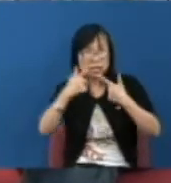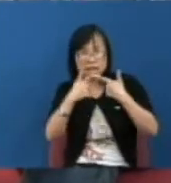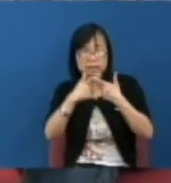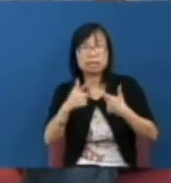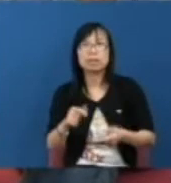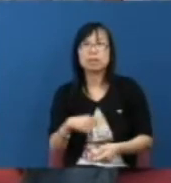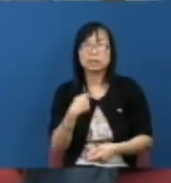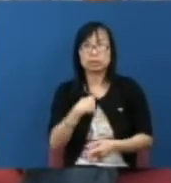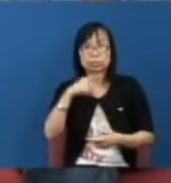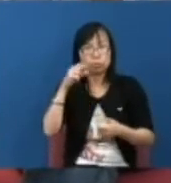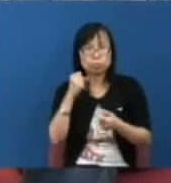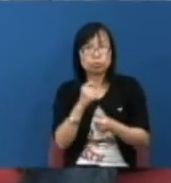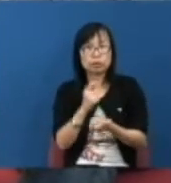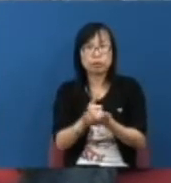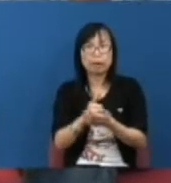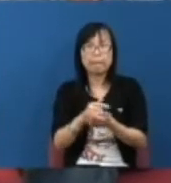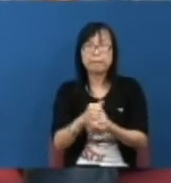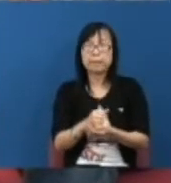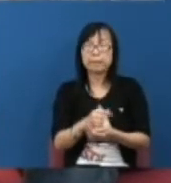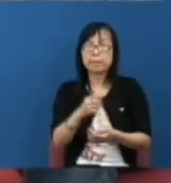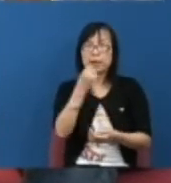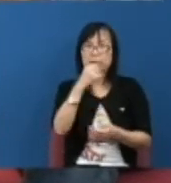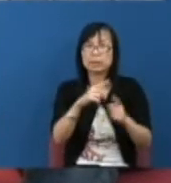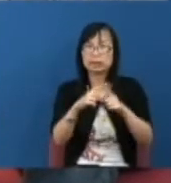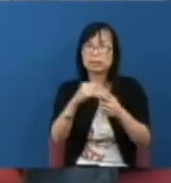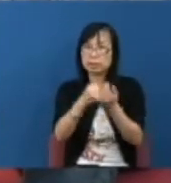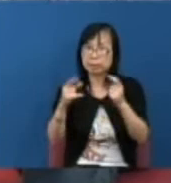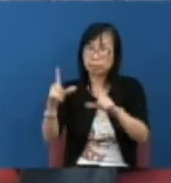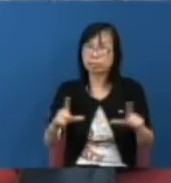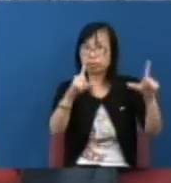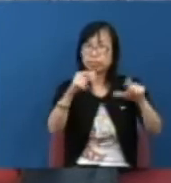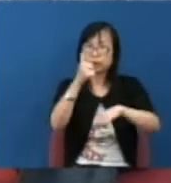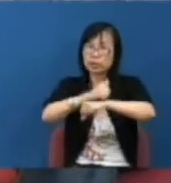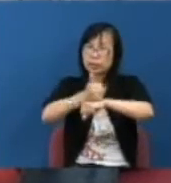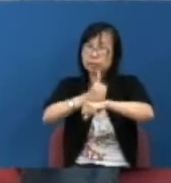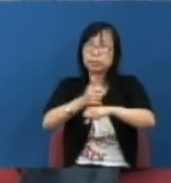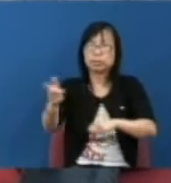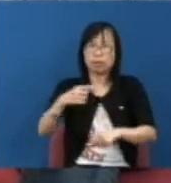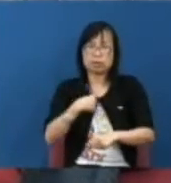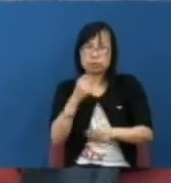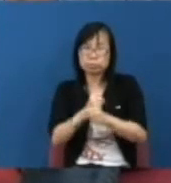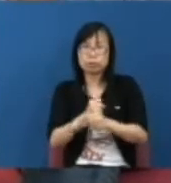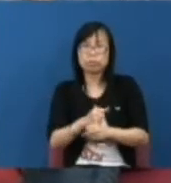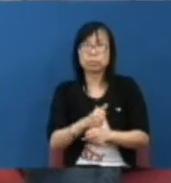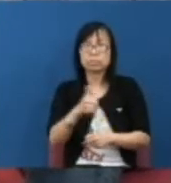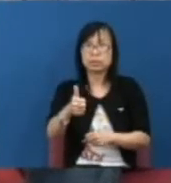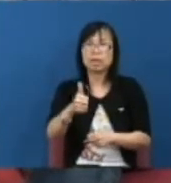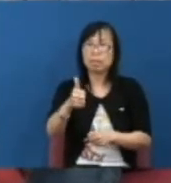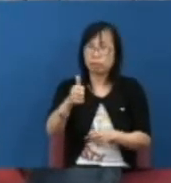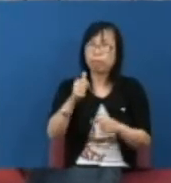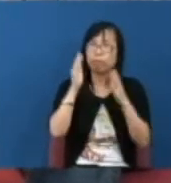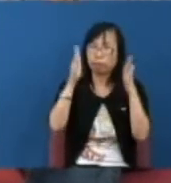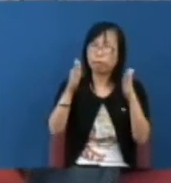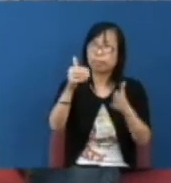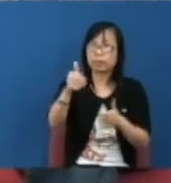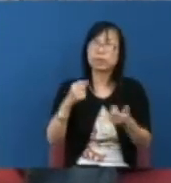較重要的民生或者一些很 fundamental 一些基本的東西，我覺得我們做的一件事是一個正確的方向，所